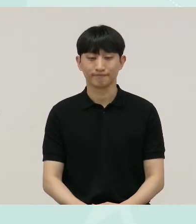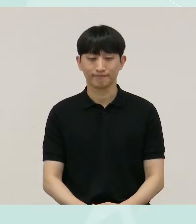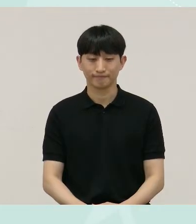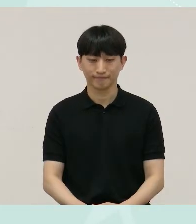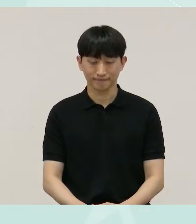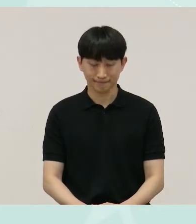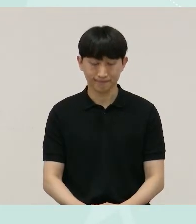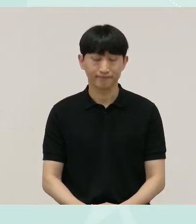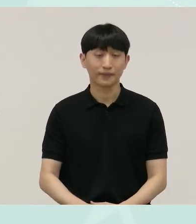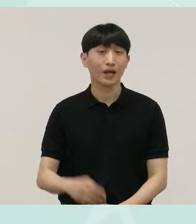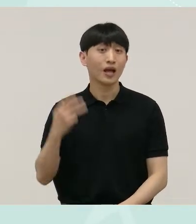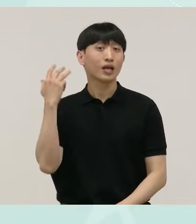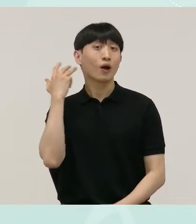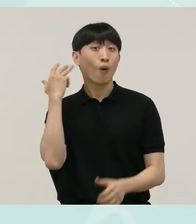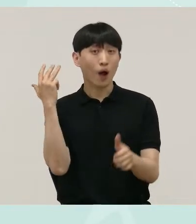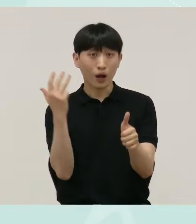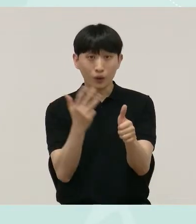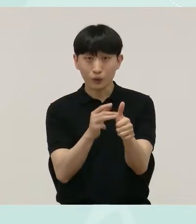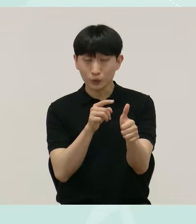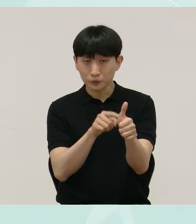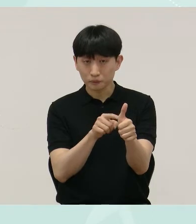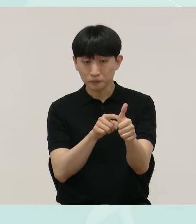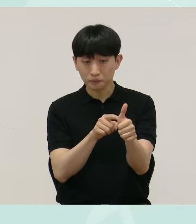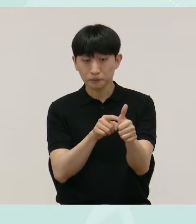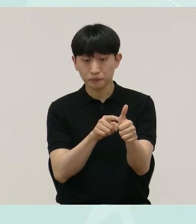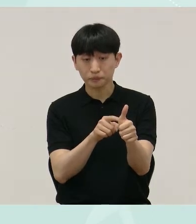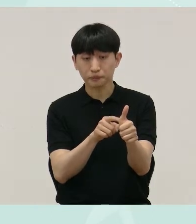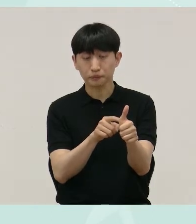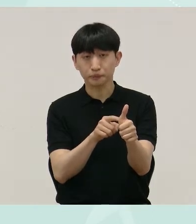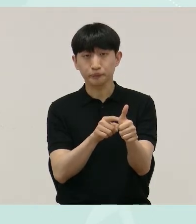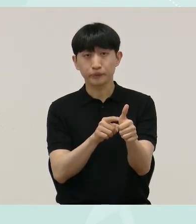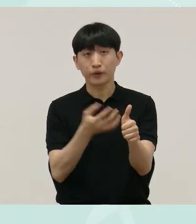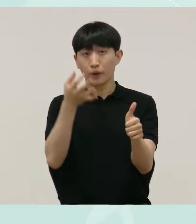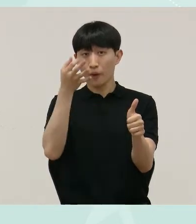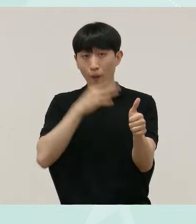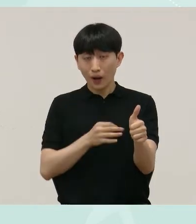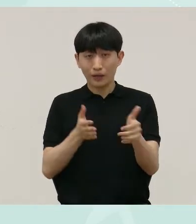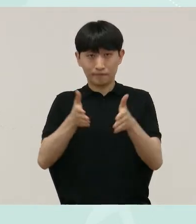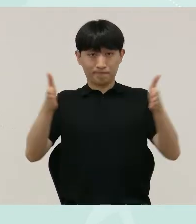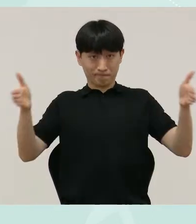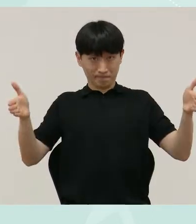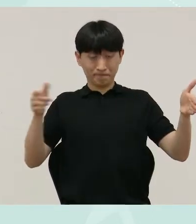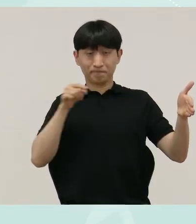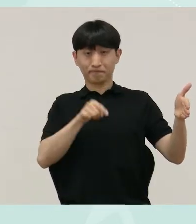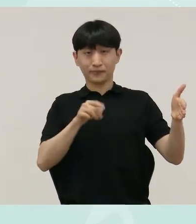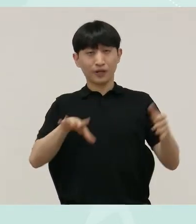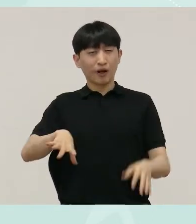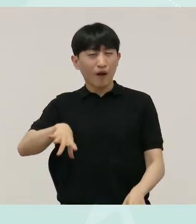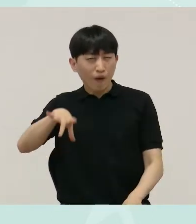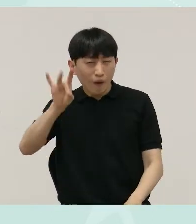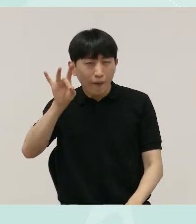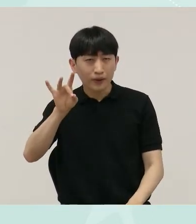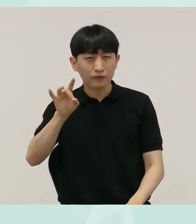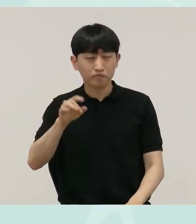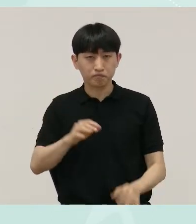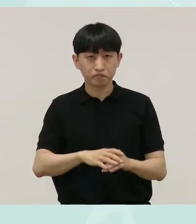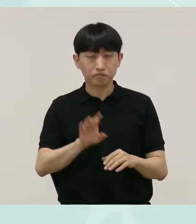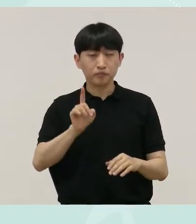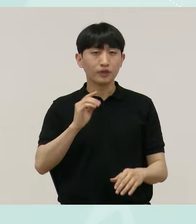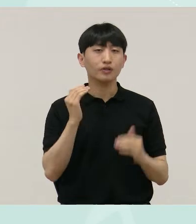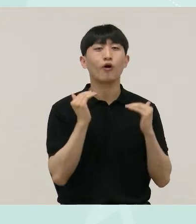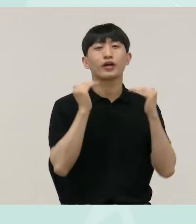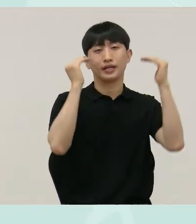자, 인공화학 수술의 적응증의 확대에 대해서 말씀드리겠습니다. 당연히 처음에 인공화학의 적용은 성인에서 시작이